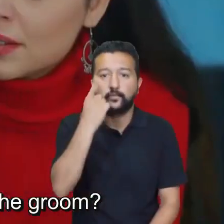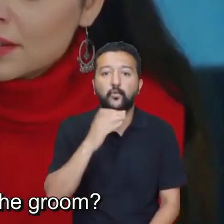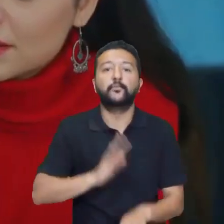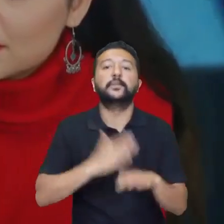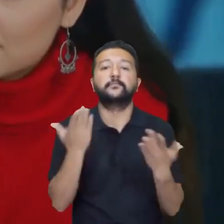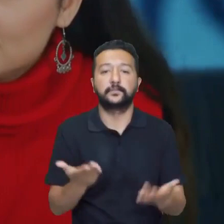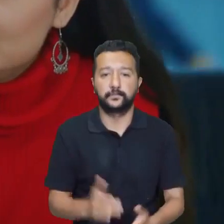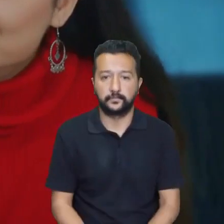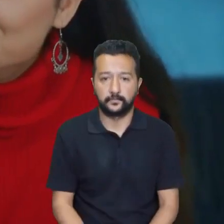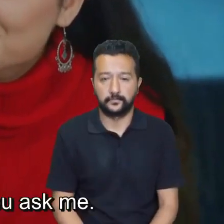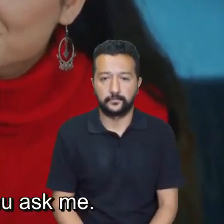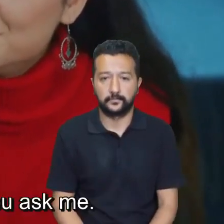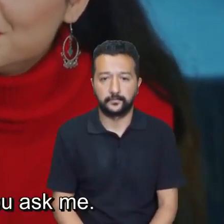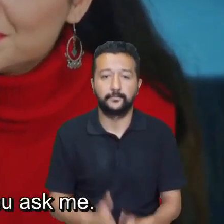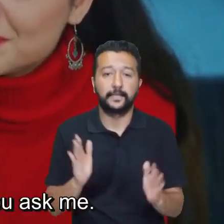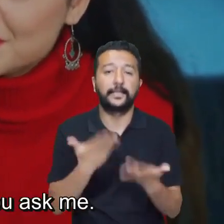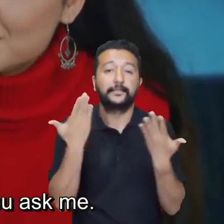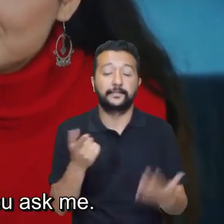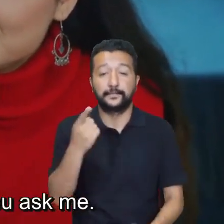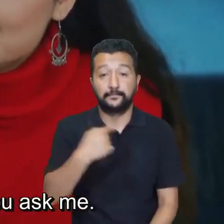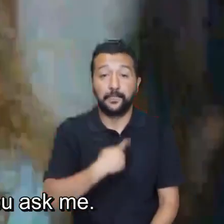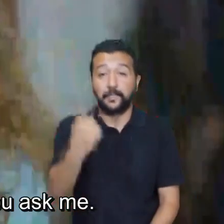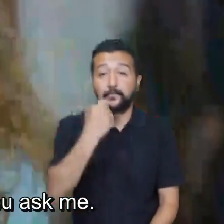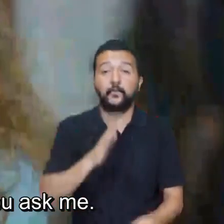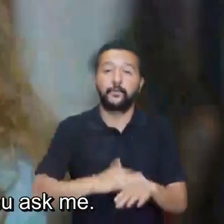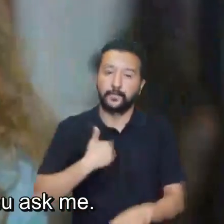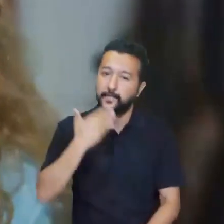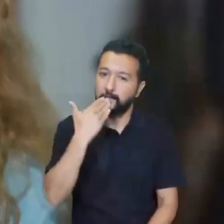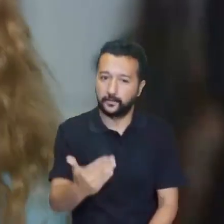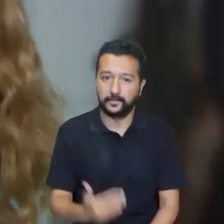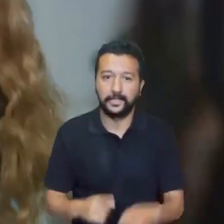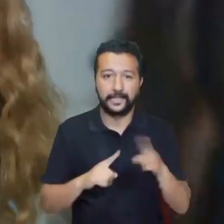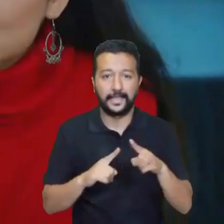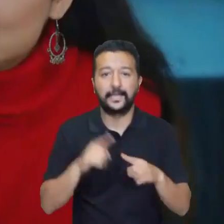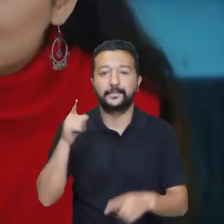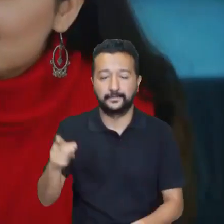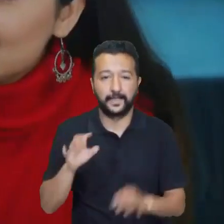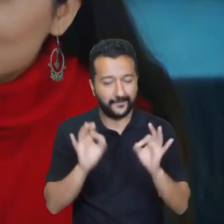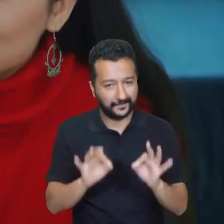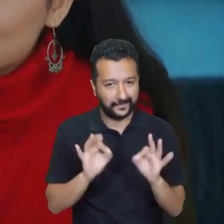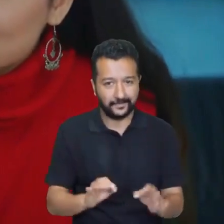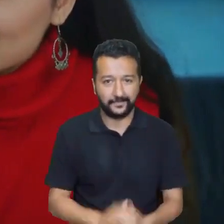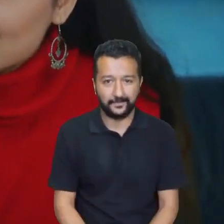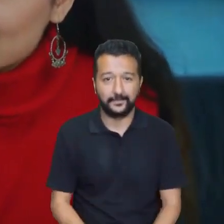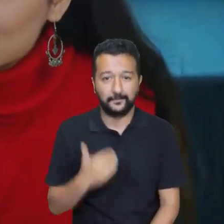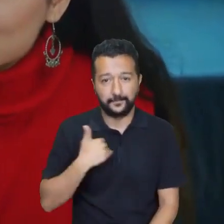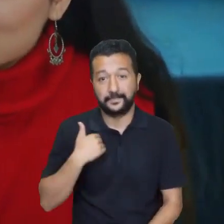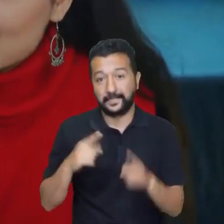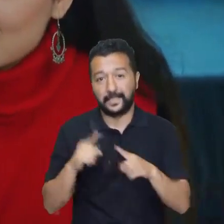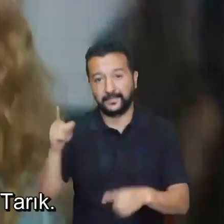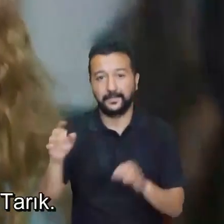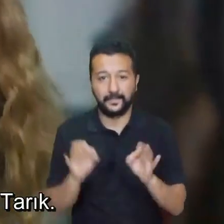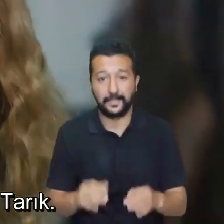mısın? Neyse sen bana sormadan ben söyleyeyim. Tarık. Evet evet. Bizim